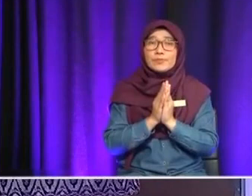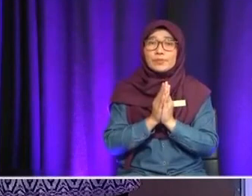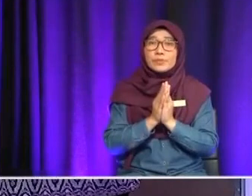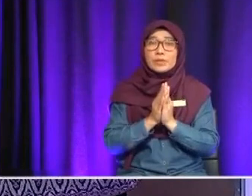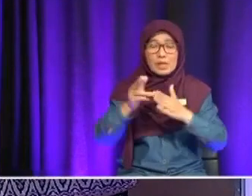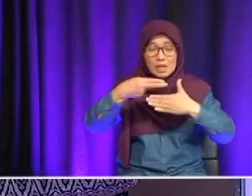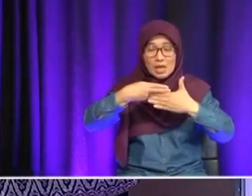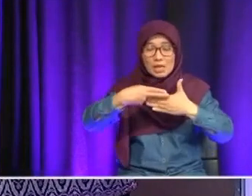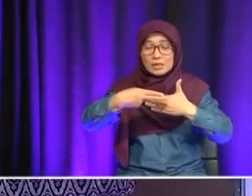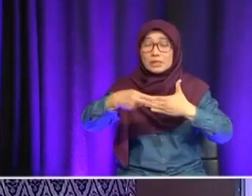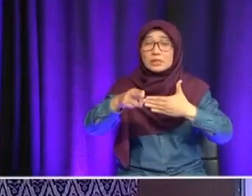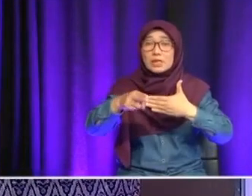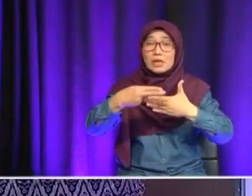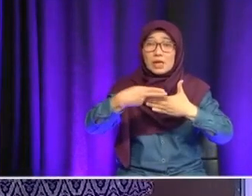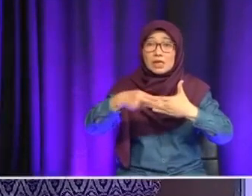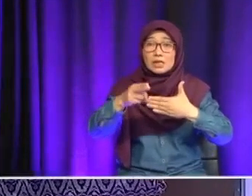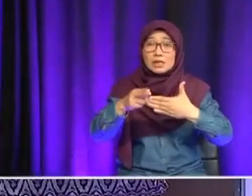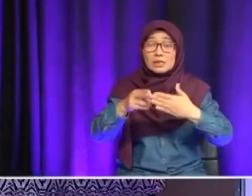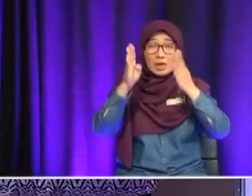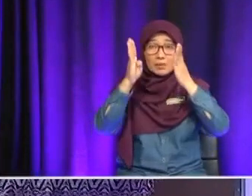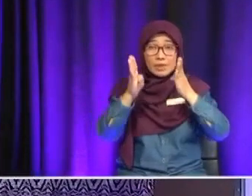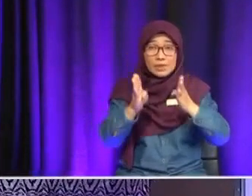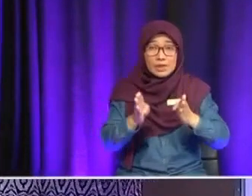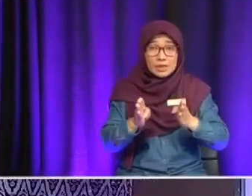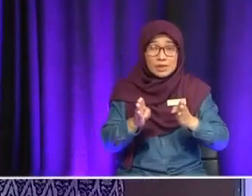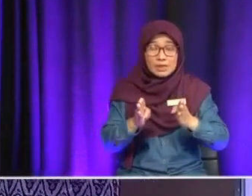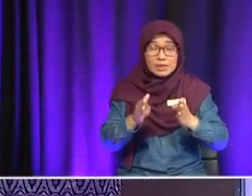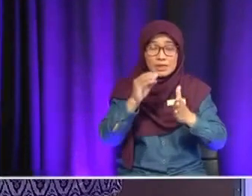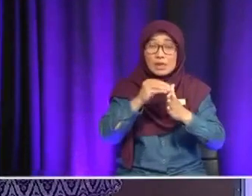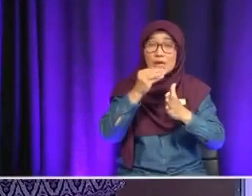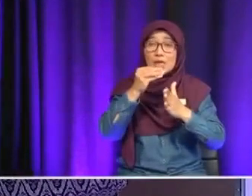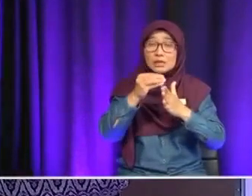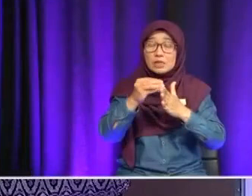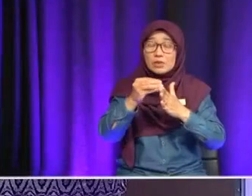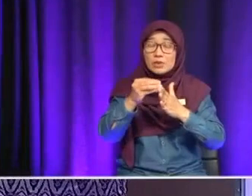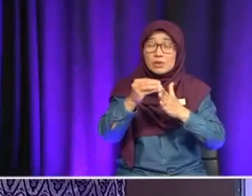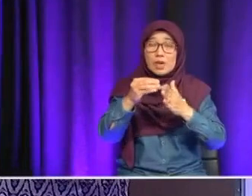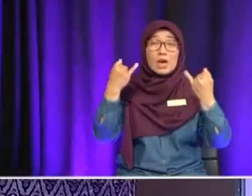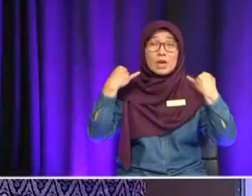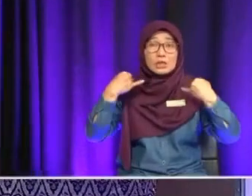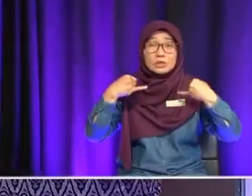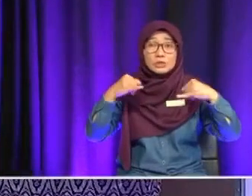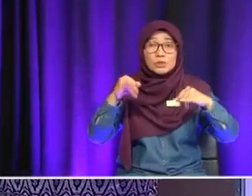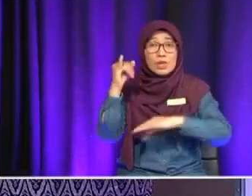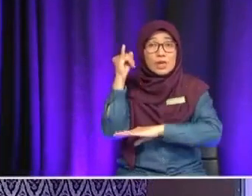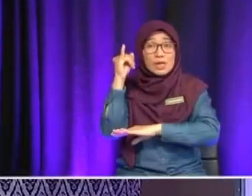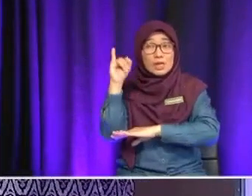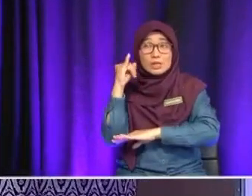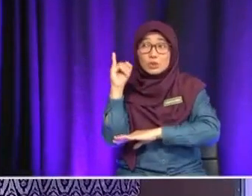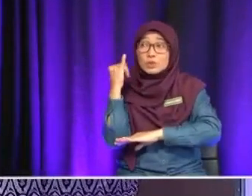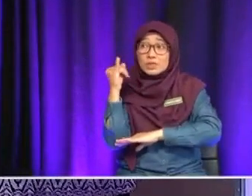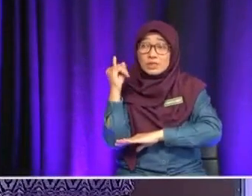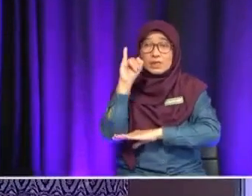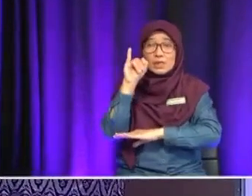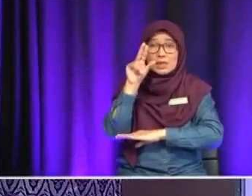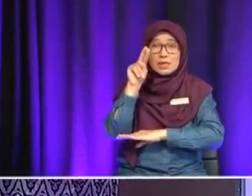barang ataupun penjual insurans. Jadi ustazah tu pun dah berikan contoh yang lain tadi kan, contohnya macam peguam. Jadi itu